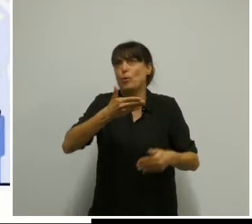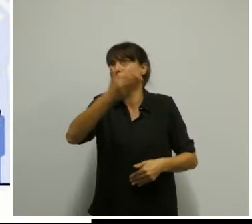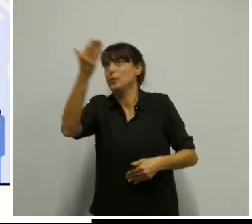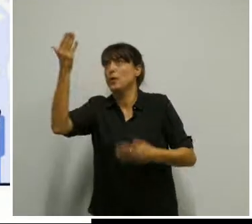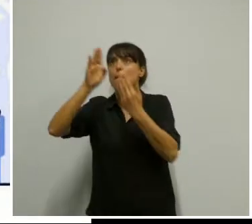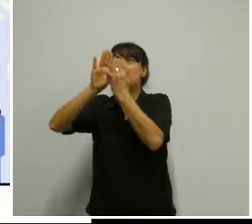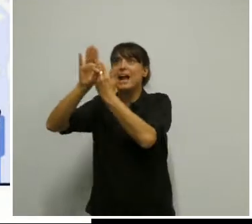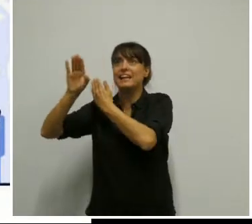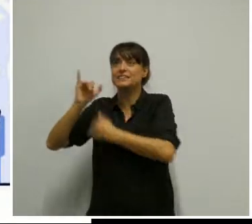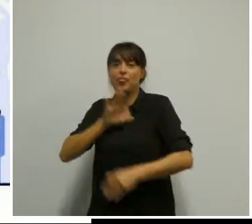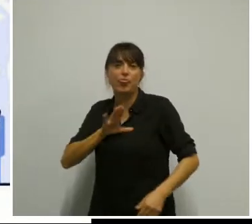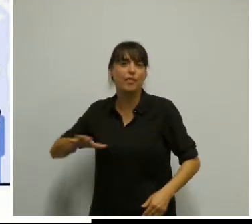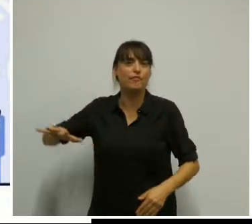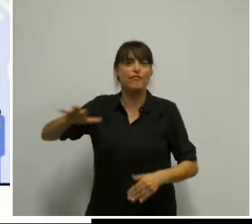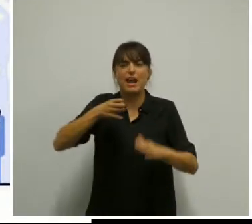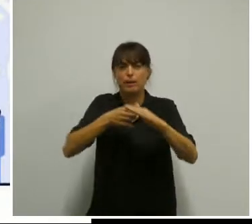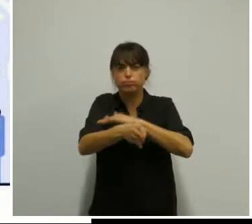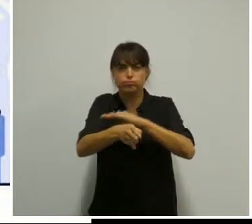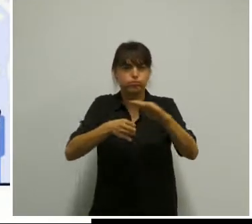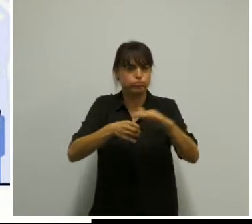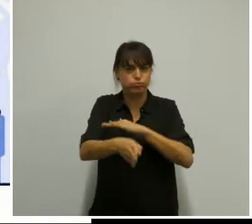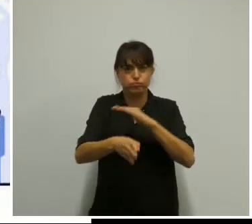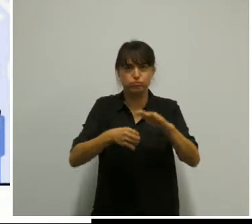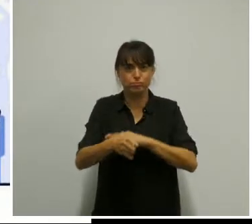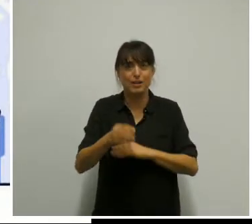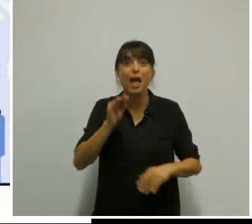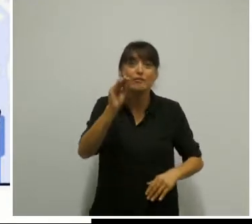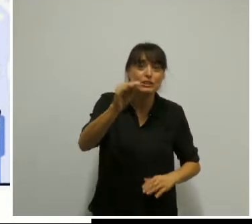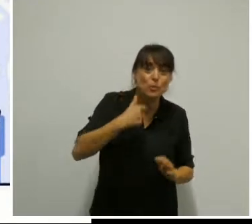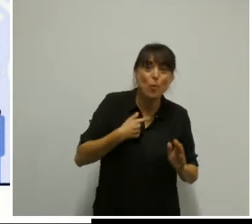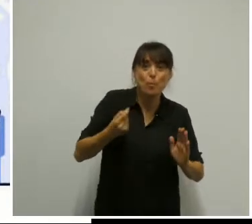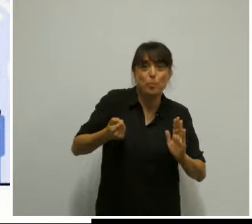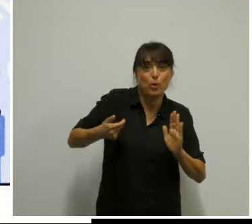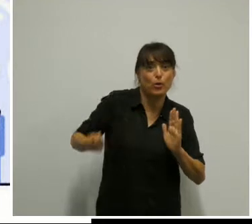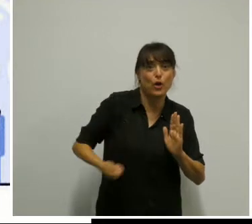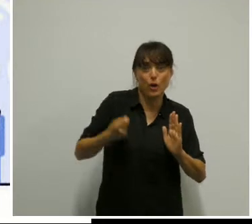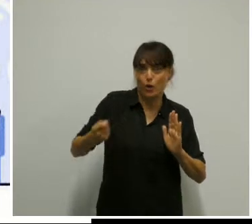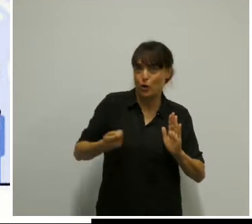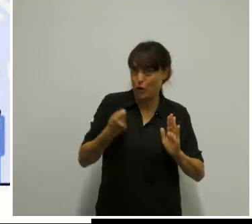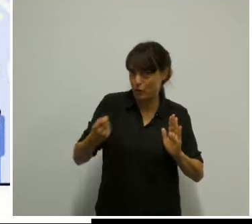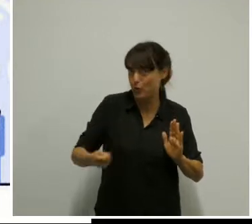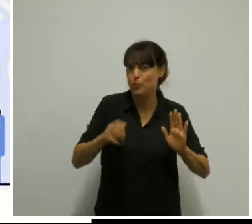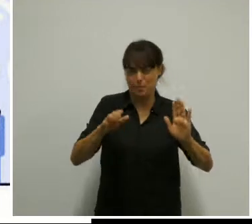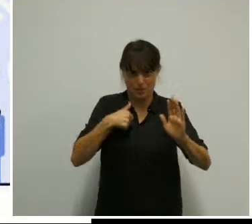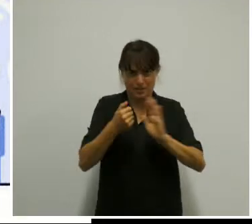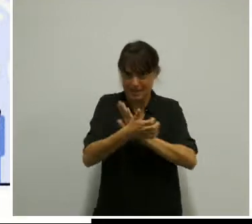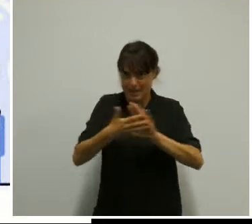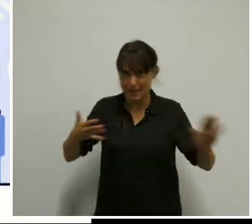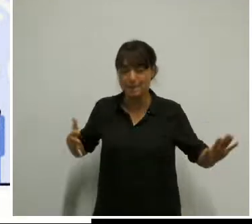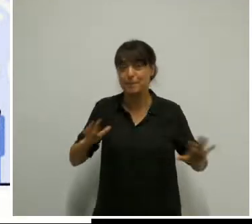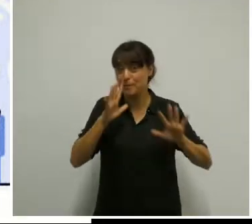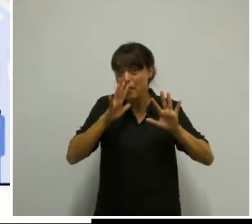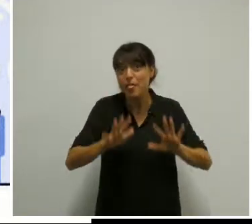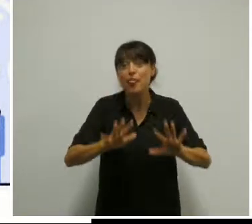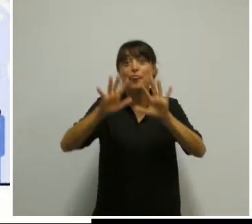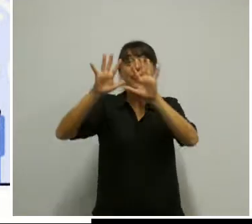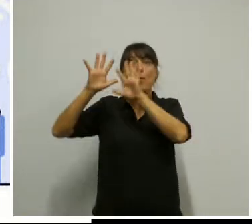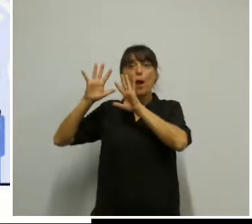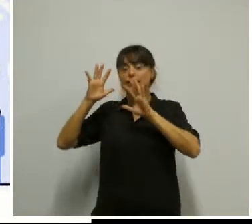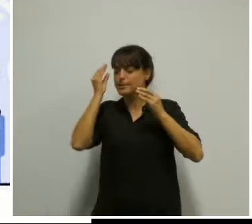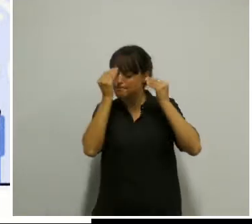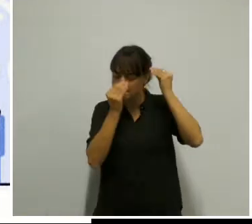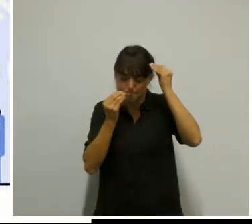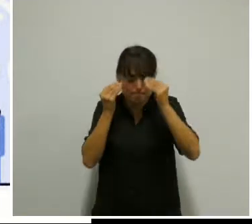No? Aleshores, me'n vaig molt lluny, però seré ràpida. Fa més de 10 anys que ens vam plantejar que els patis havien de